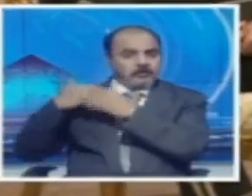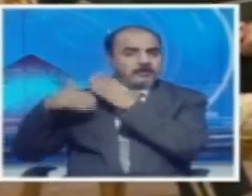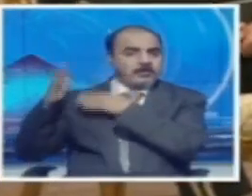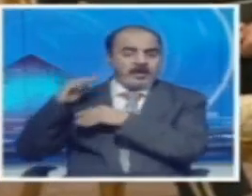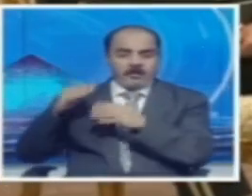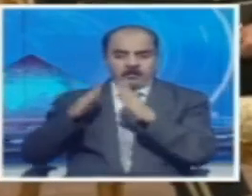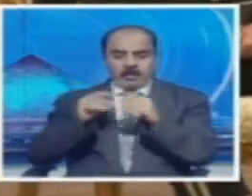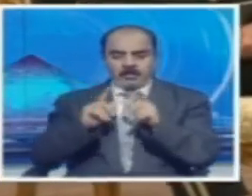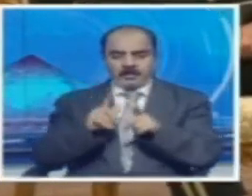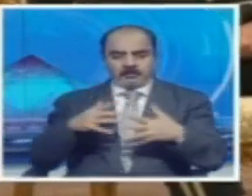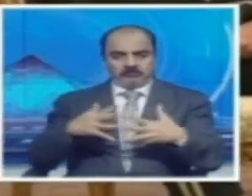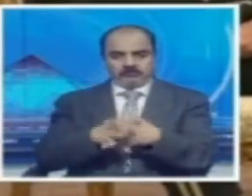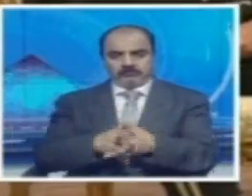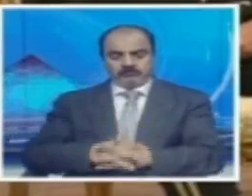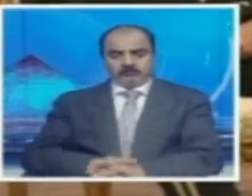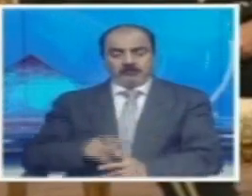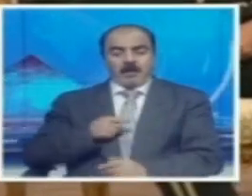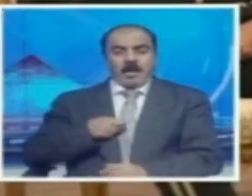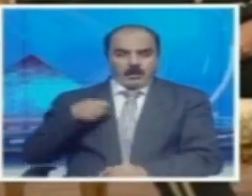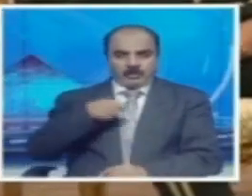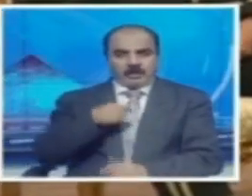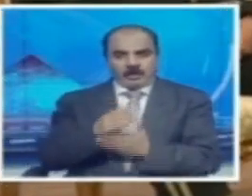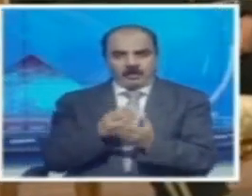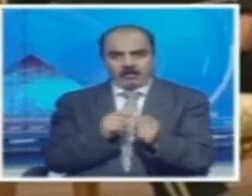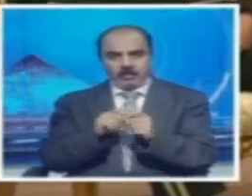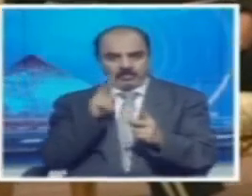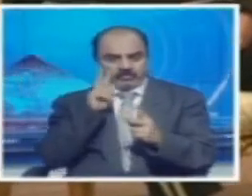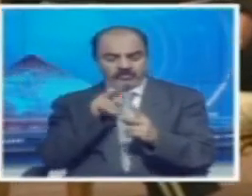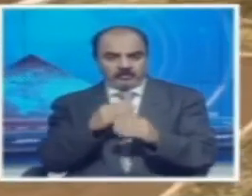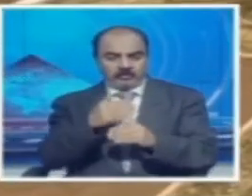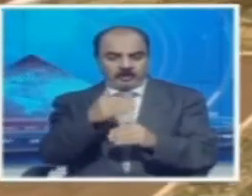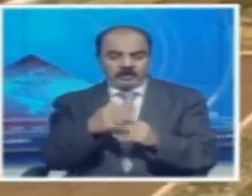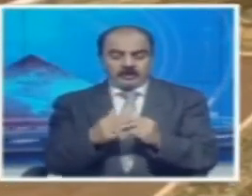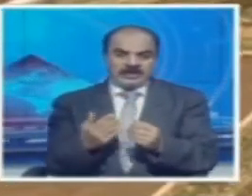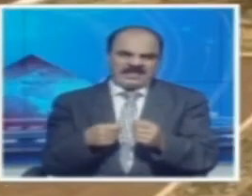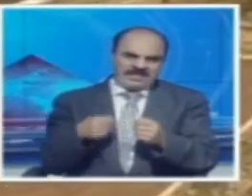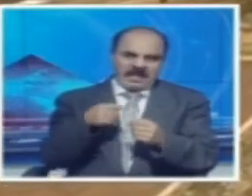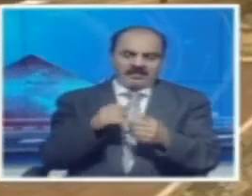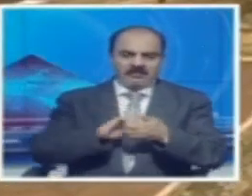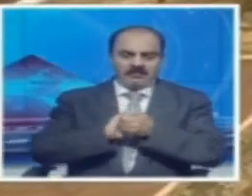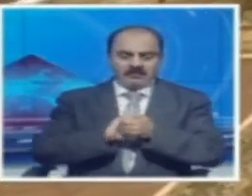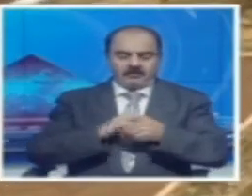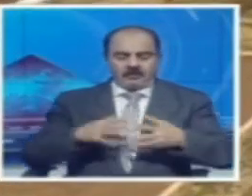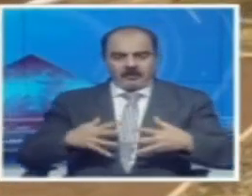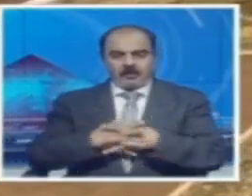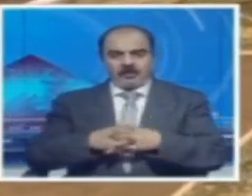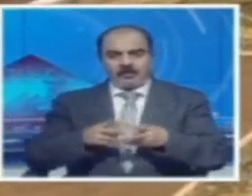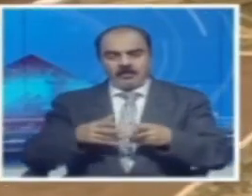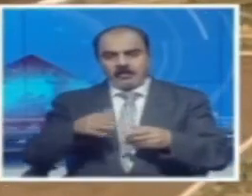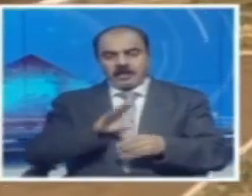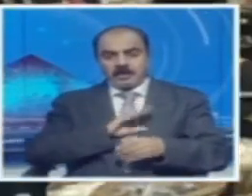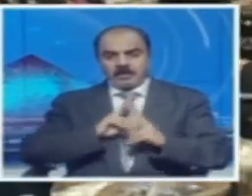المسلحة لكلا البلدين، وتطلعه لأن تشهد المرحلة القادمة مزيدا من التعاون المشترك في المجالات